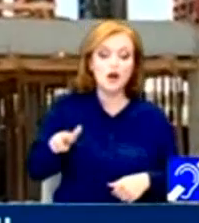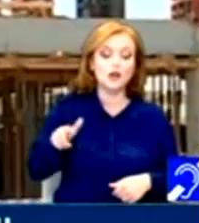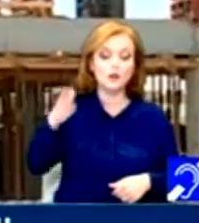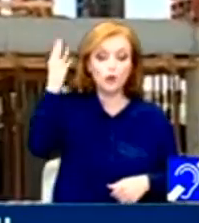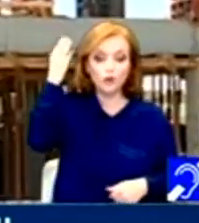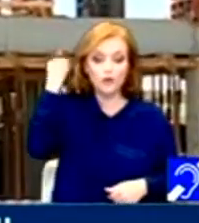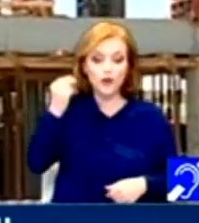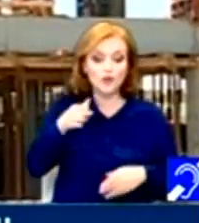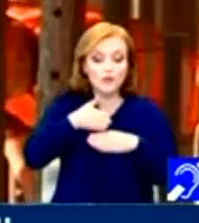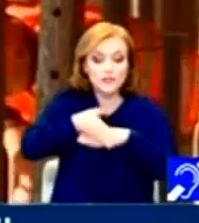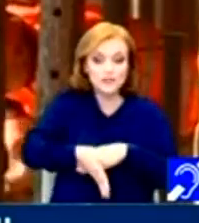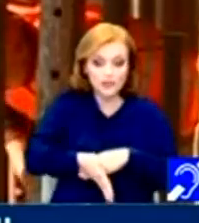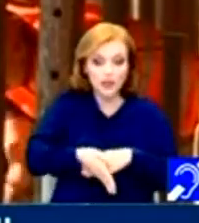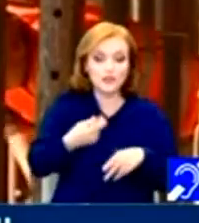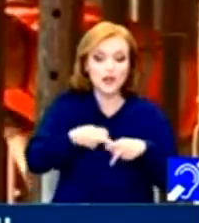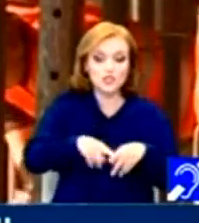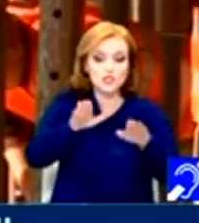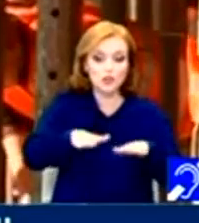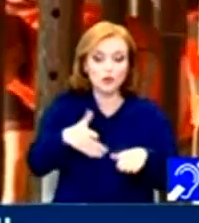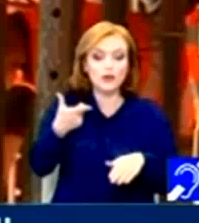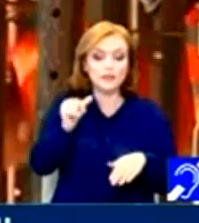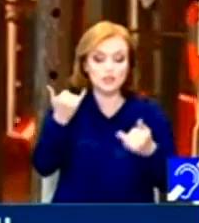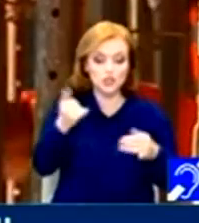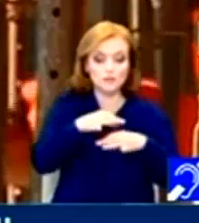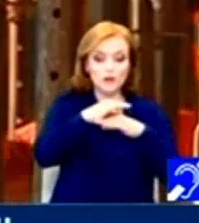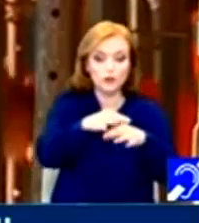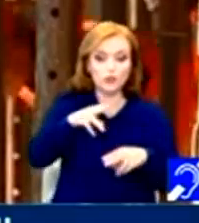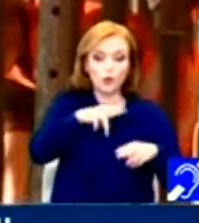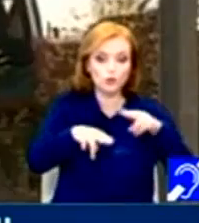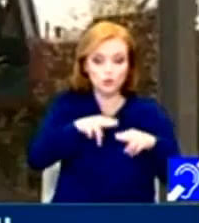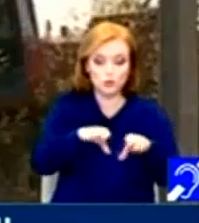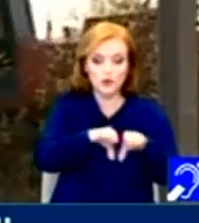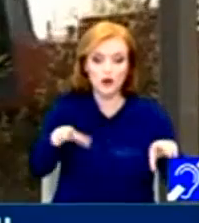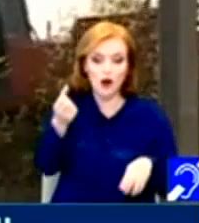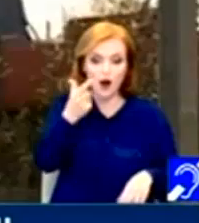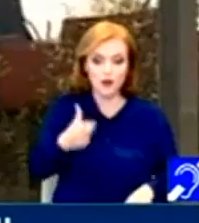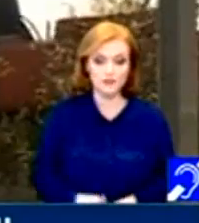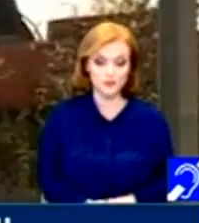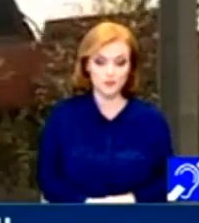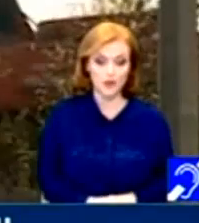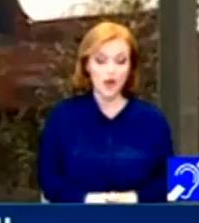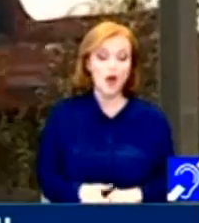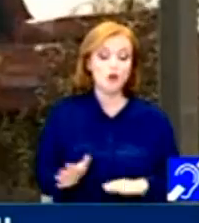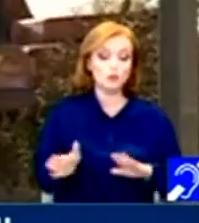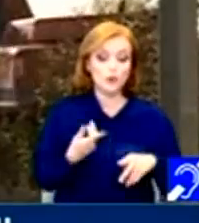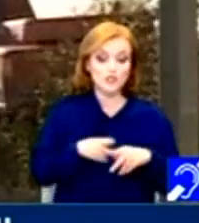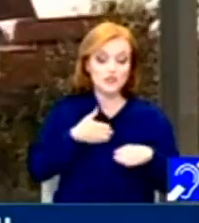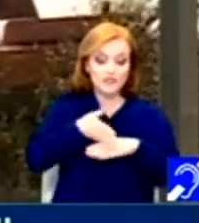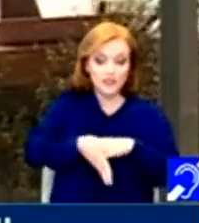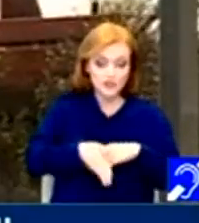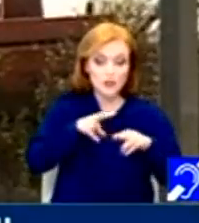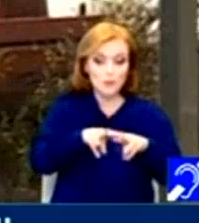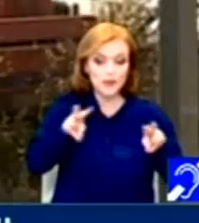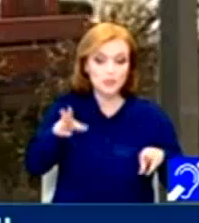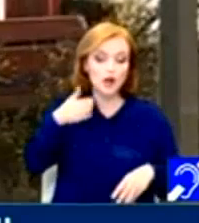Popescu, au vizitat mai multe șantiere de construcție a gazoductului. În urma acestei vizite, ministrul Afacerilor Externe a României,